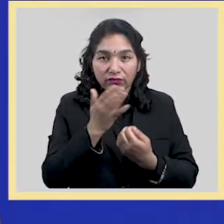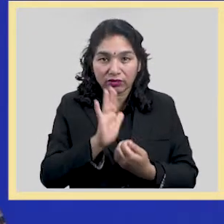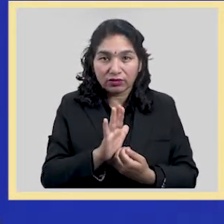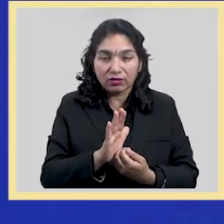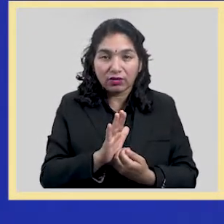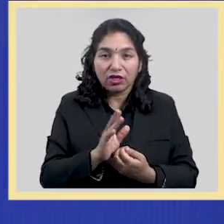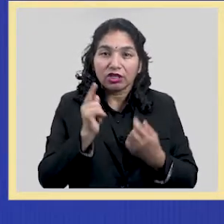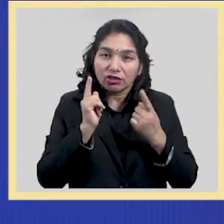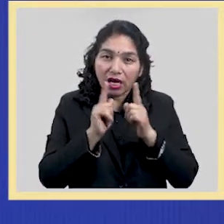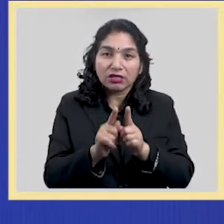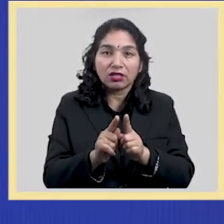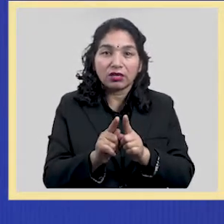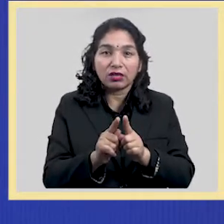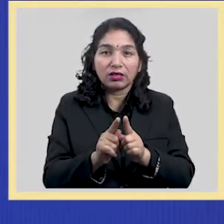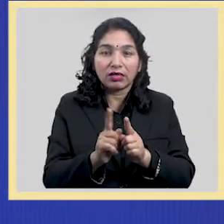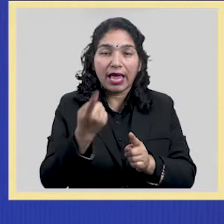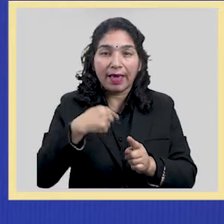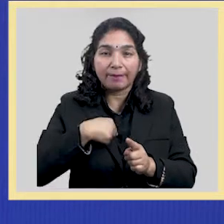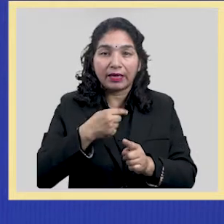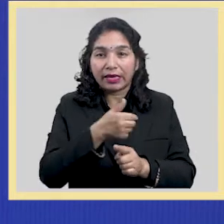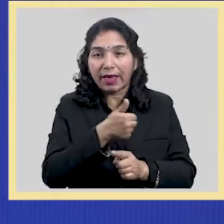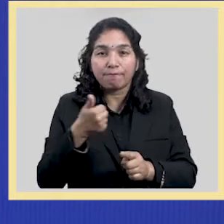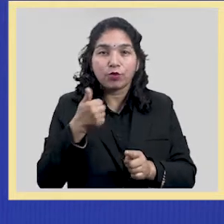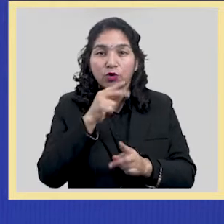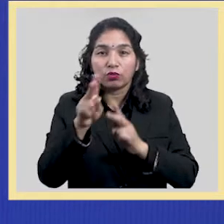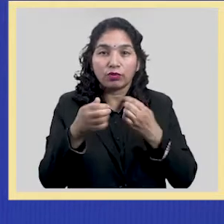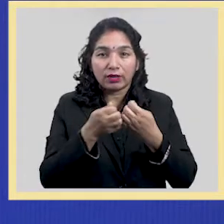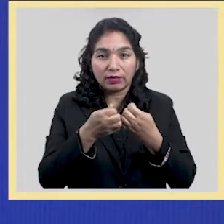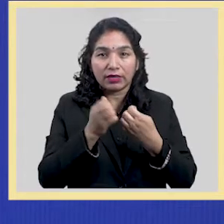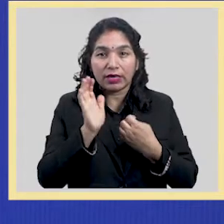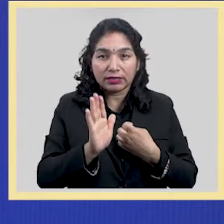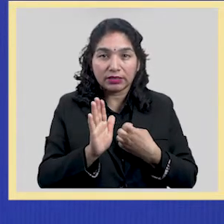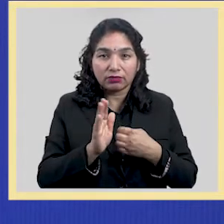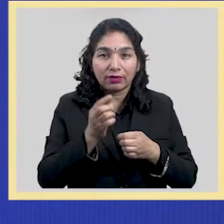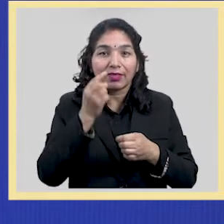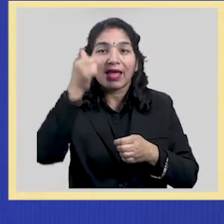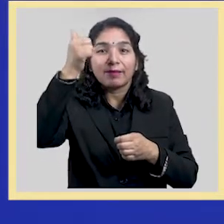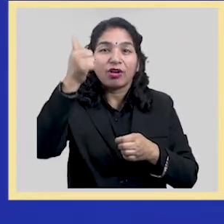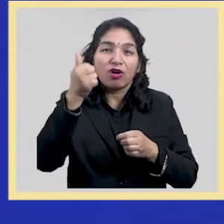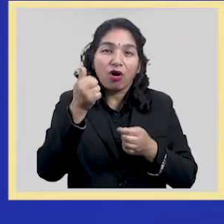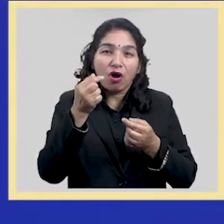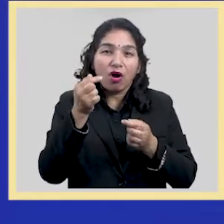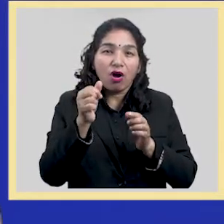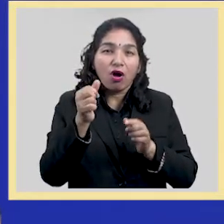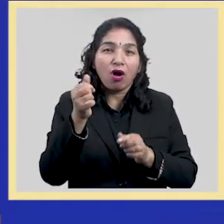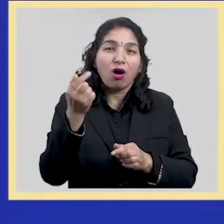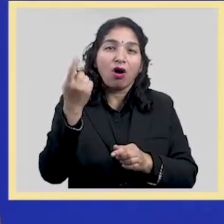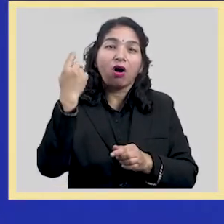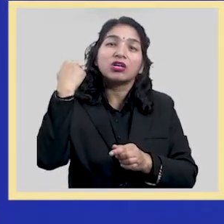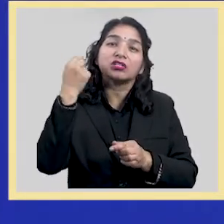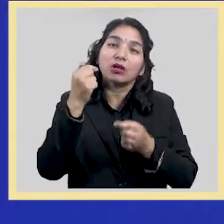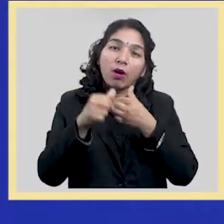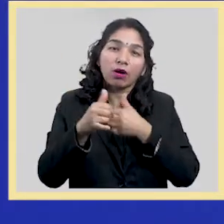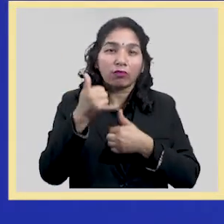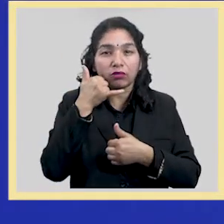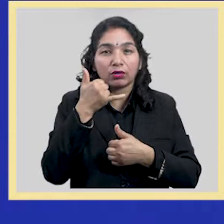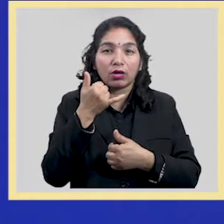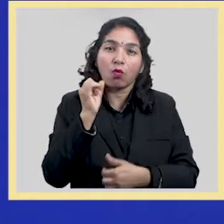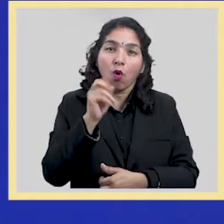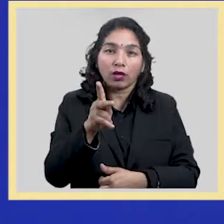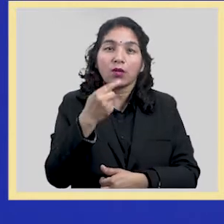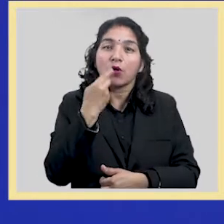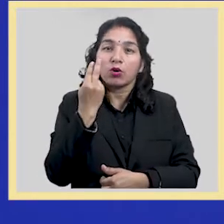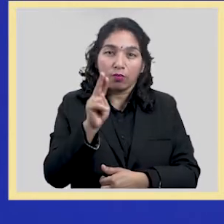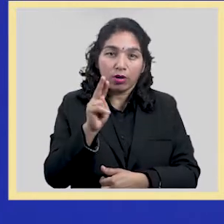सजिलो नै भयो। सँगसँगै हामी एकदम राम्रो कुरा गरिरहेछौँ। दाइलाई मैले अस्ति मात्रै फोन गरेर ल ठिक छ भनेर टाइम दिनुभयो, यसलाई धेरै धेरै